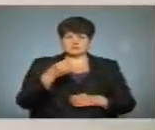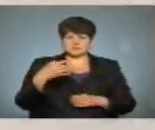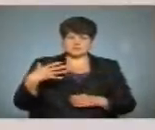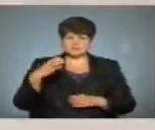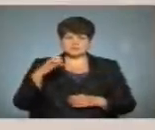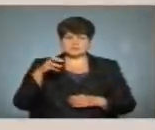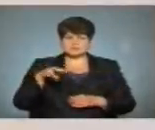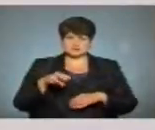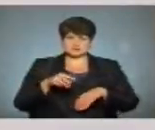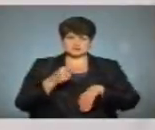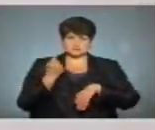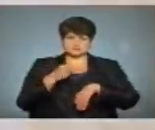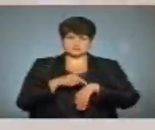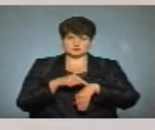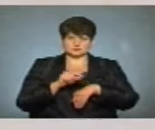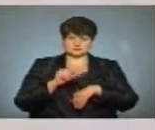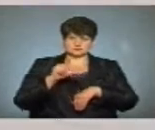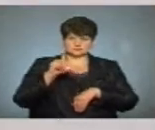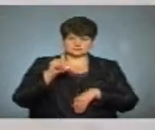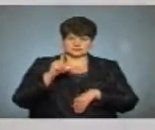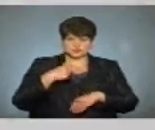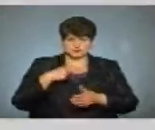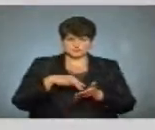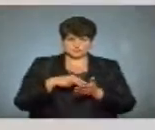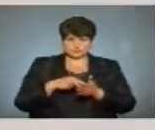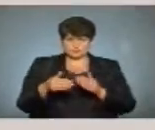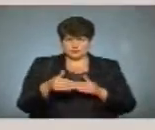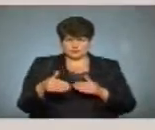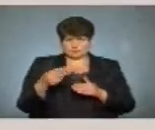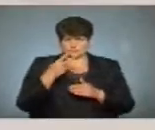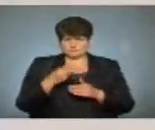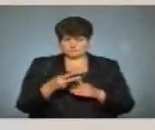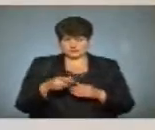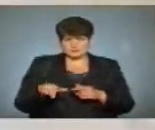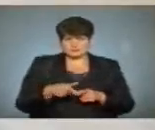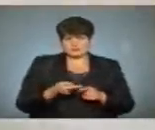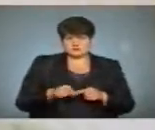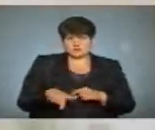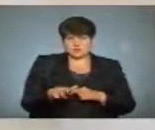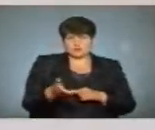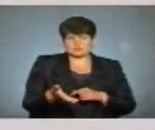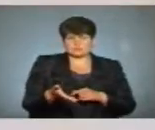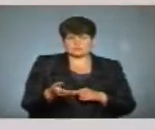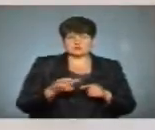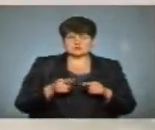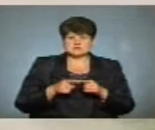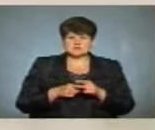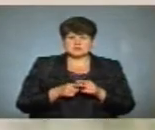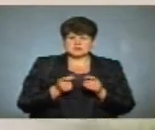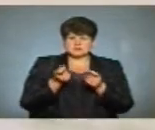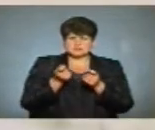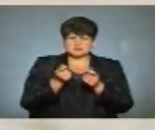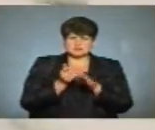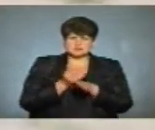15 сантиметрів на годину. От я стою по коліна в ній, і це дорога. Це невеличкий рукав